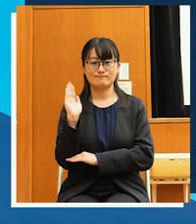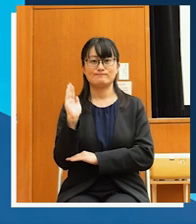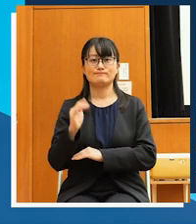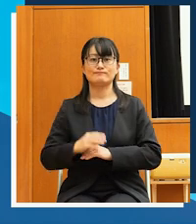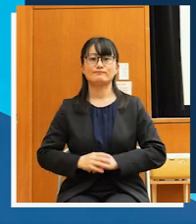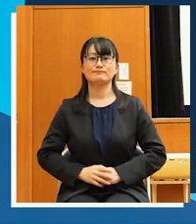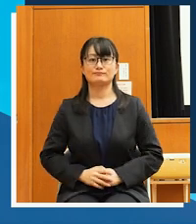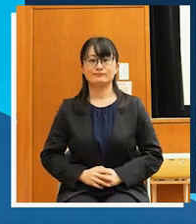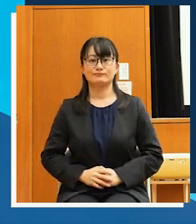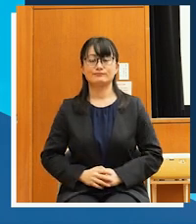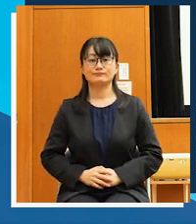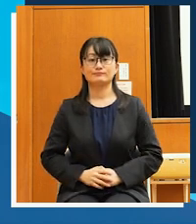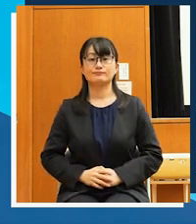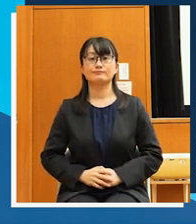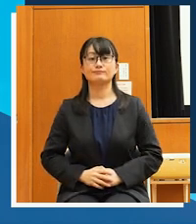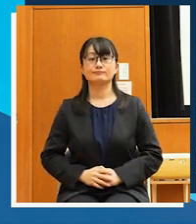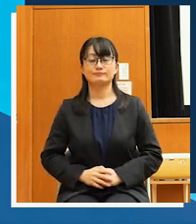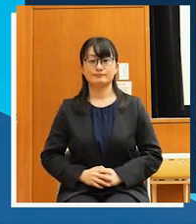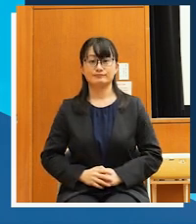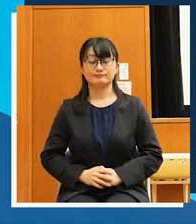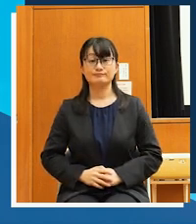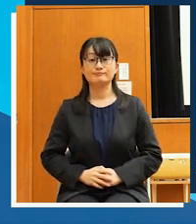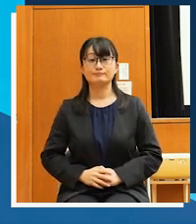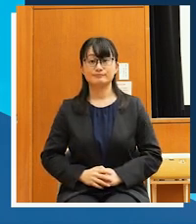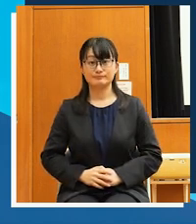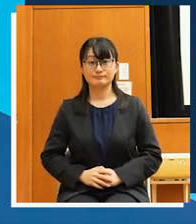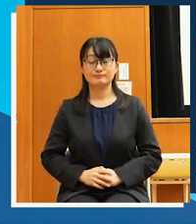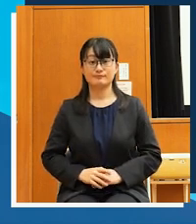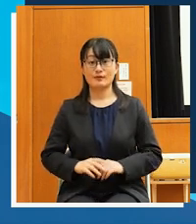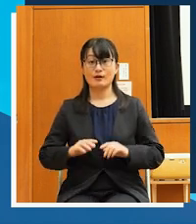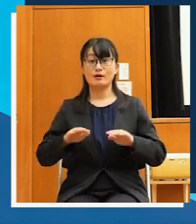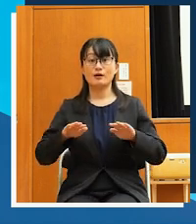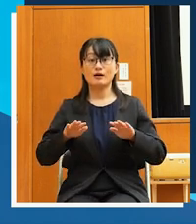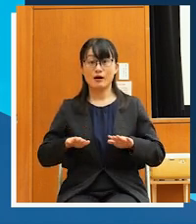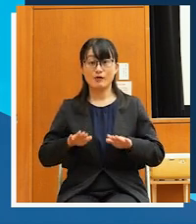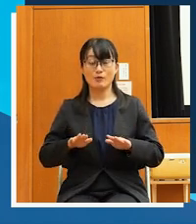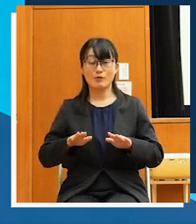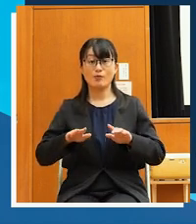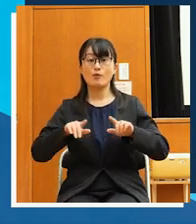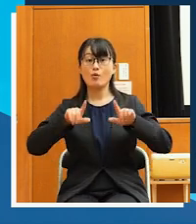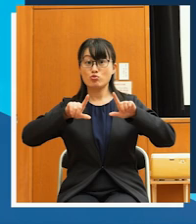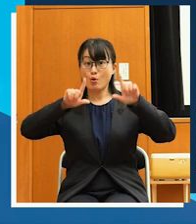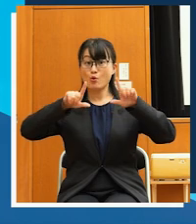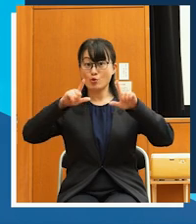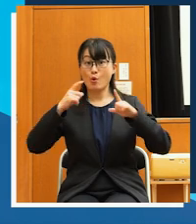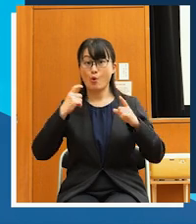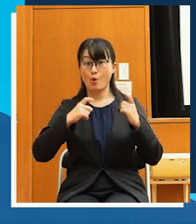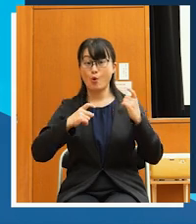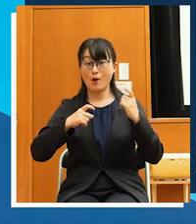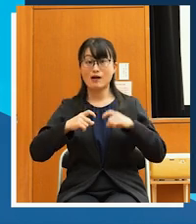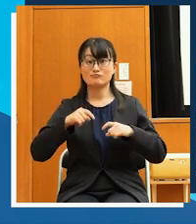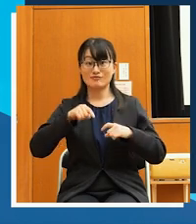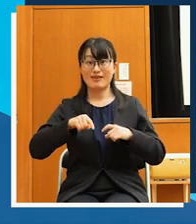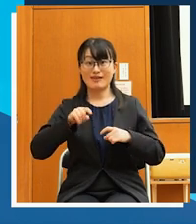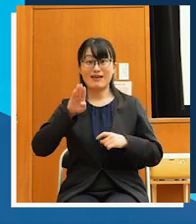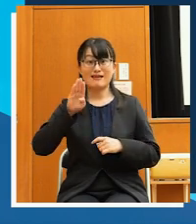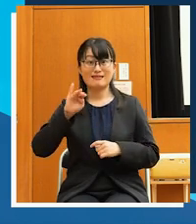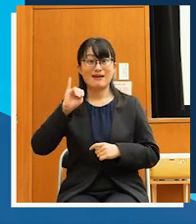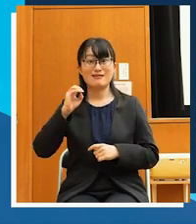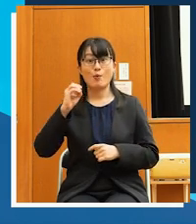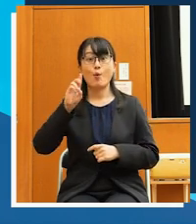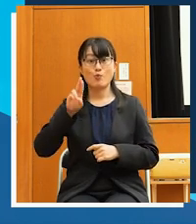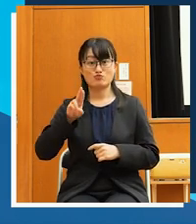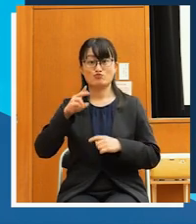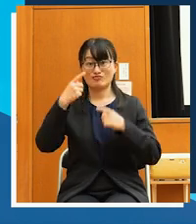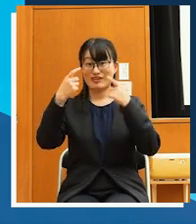の会場に駆けつけてくださっております東京の学生さん慶王大学の2年生2回生の咲浜